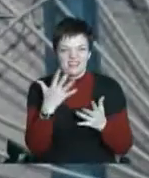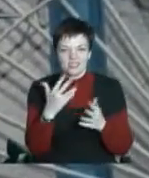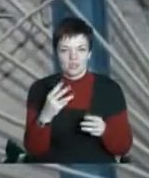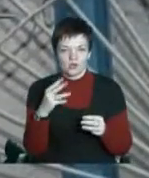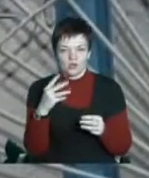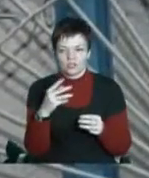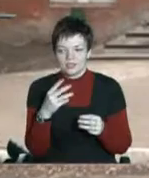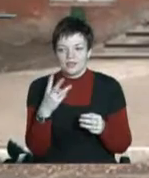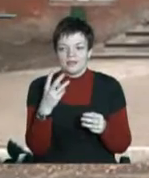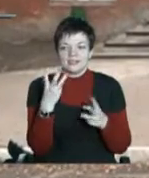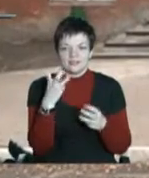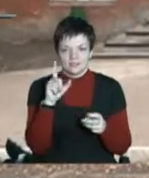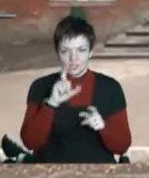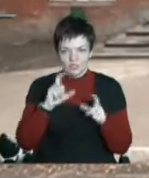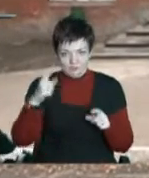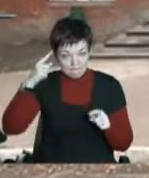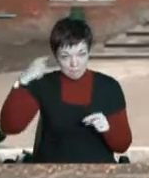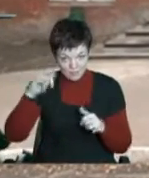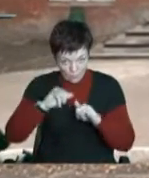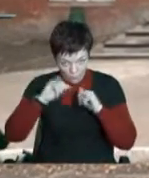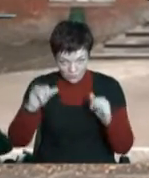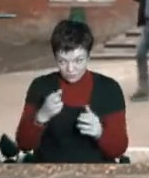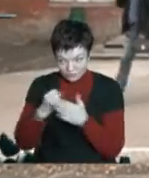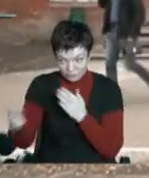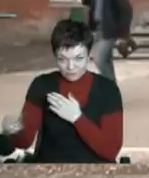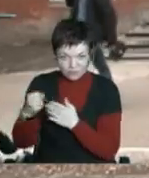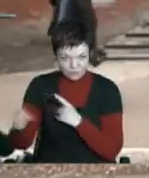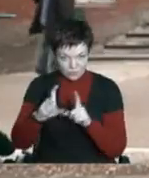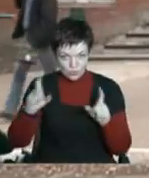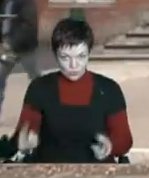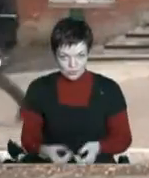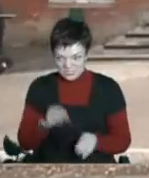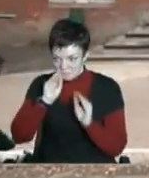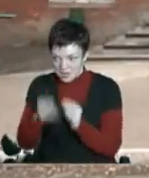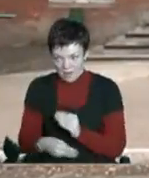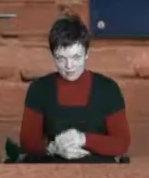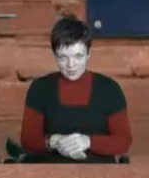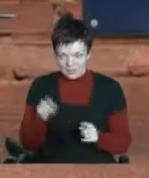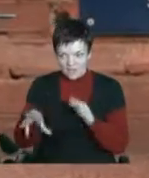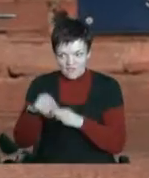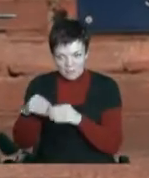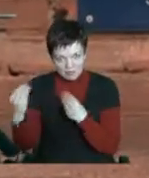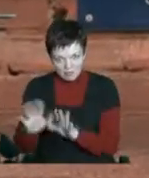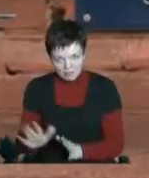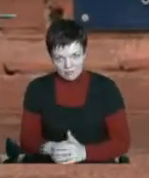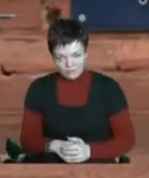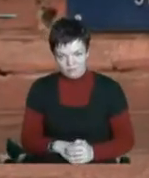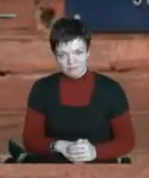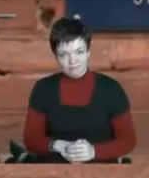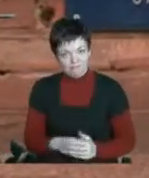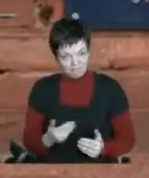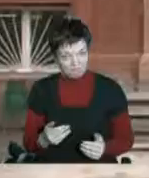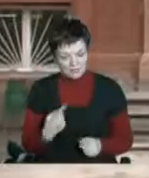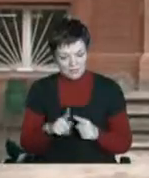сотен человек. В силу специфики учреждения избирательный участок относится к категории закрытых. Контроль процедуры